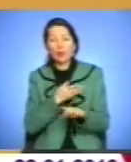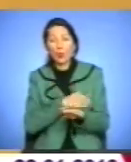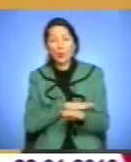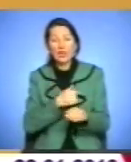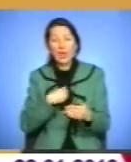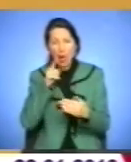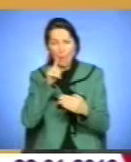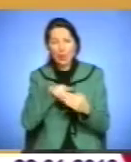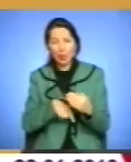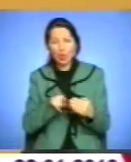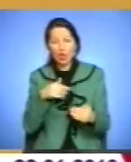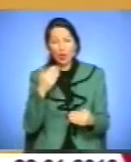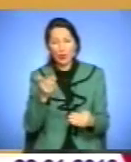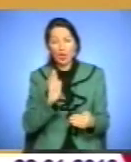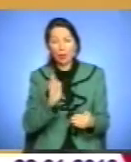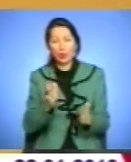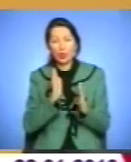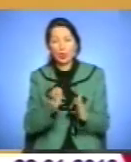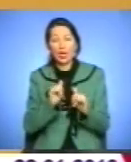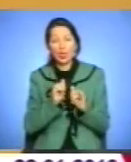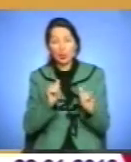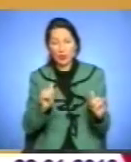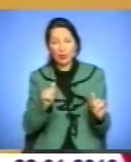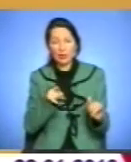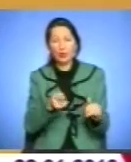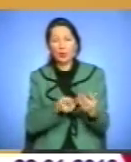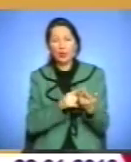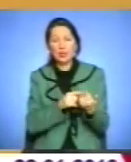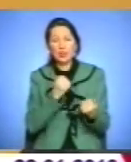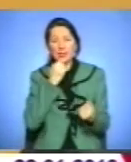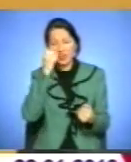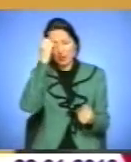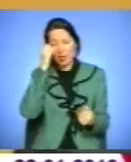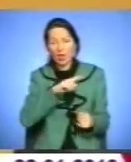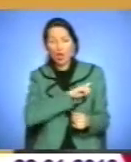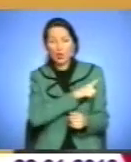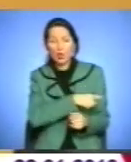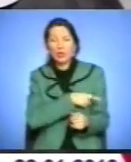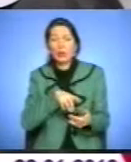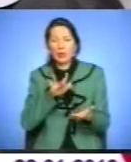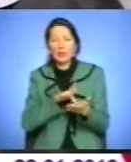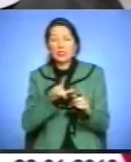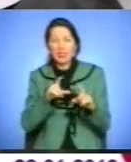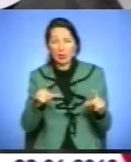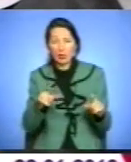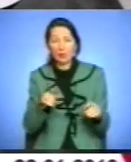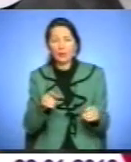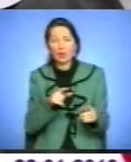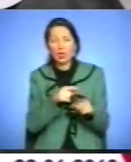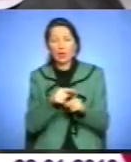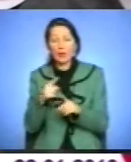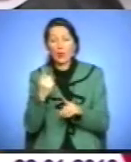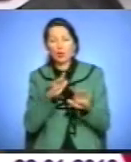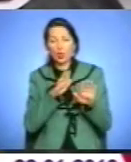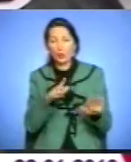переконаний, що вони будуть лише розвиватися, в тому числі завдяки зусиллям центру. За словами першого заступника